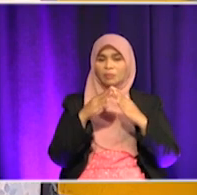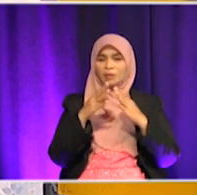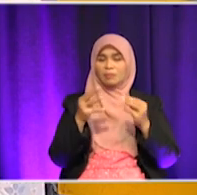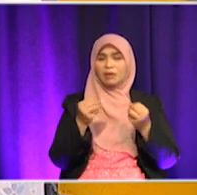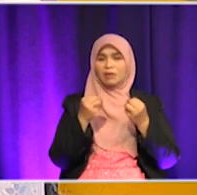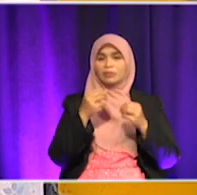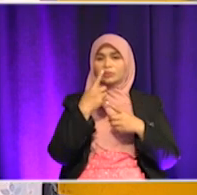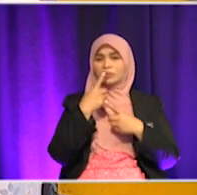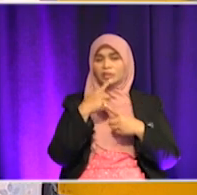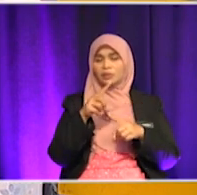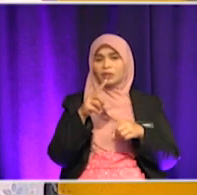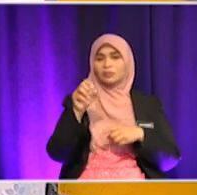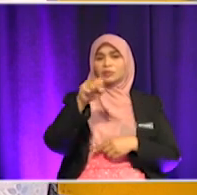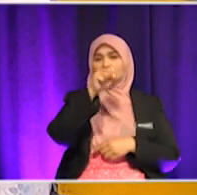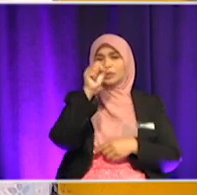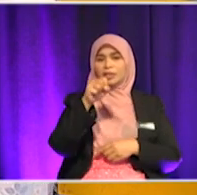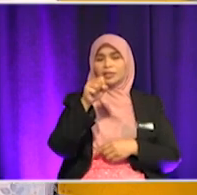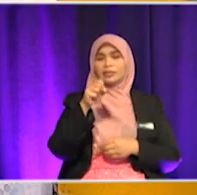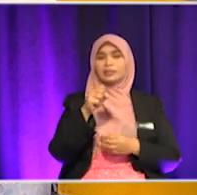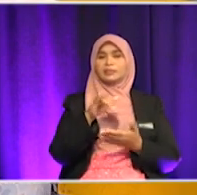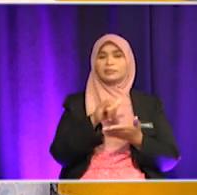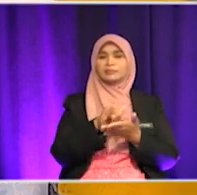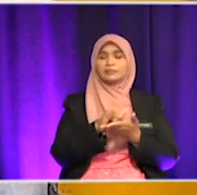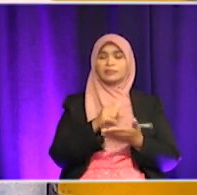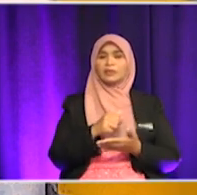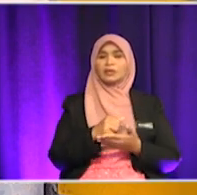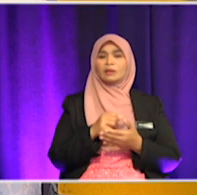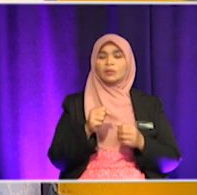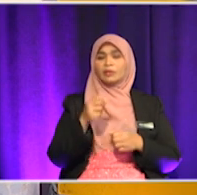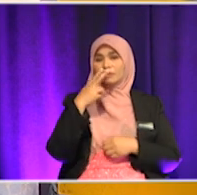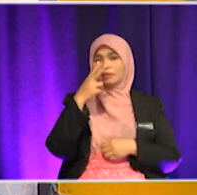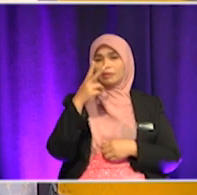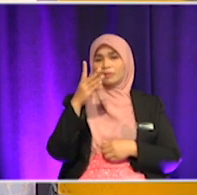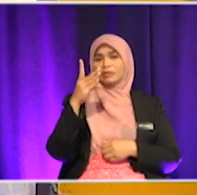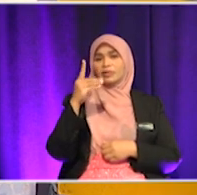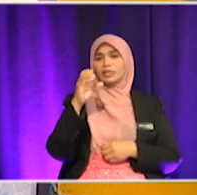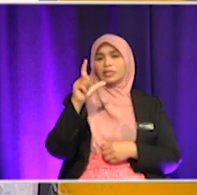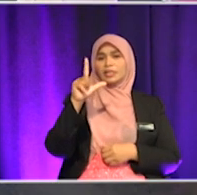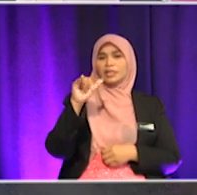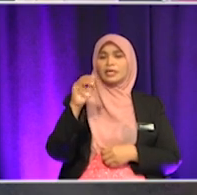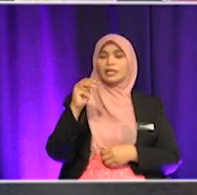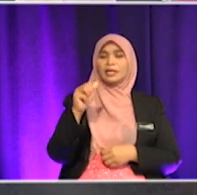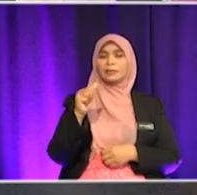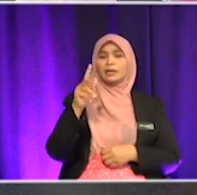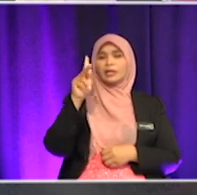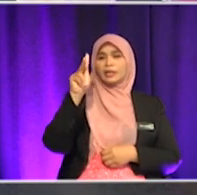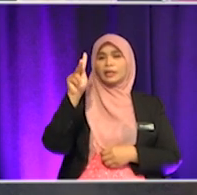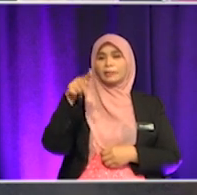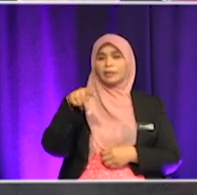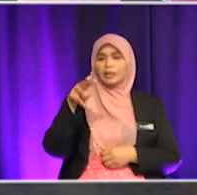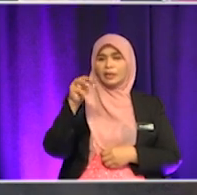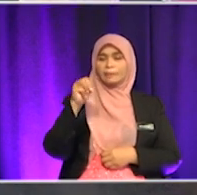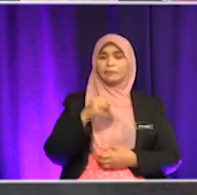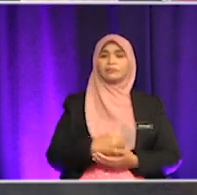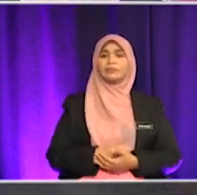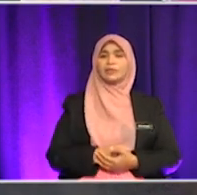untuk dapatkan bahan-bahan tadi, kita boleh melayari Portal Delima. Okey, di situ ada nota dan juga latihan yang berkaitan